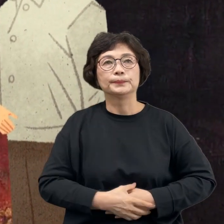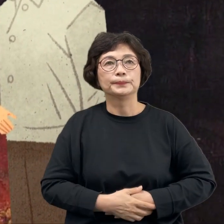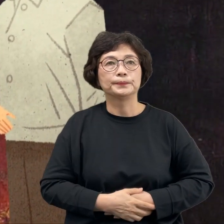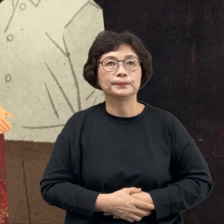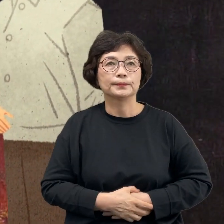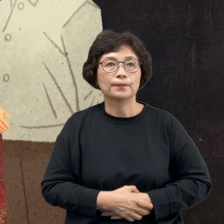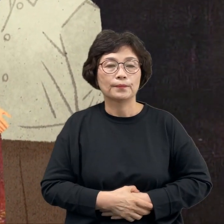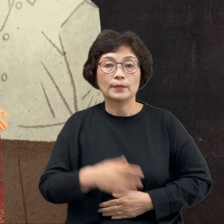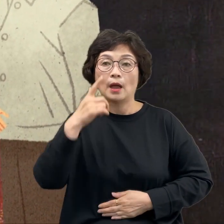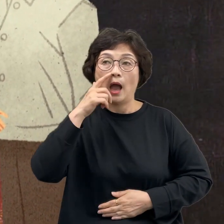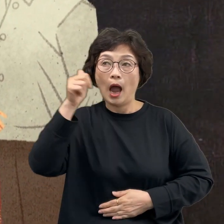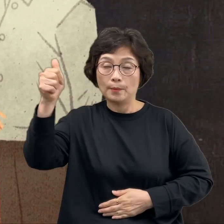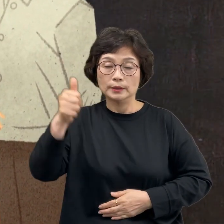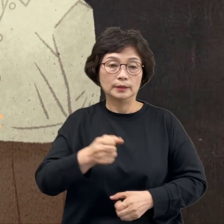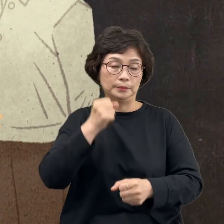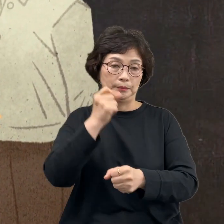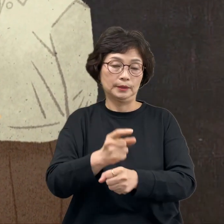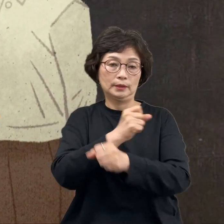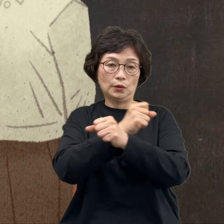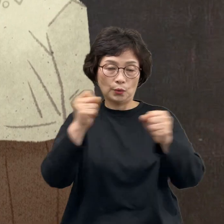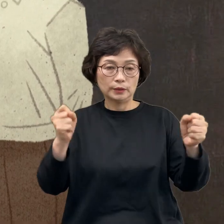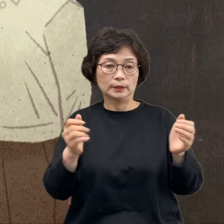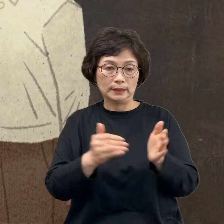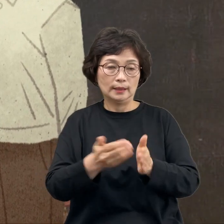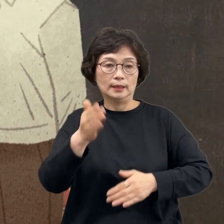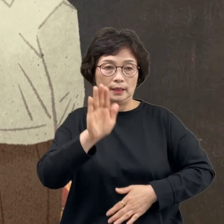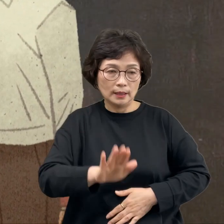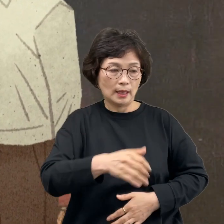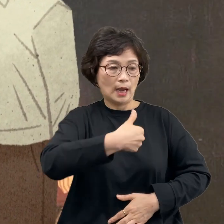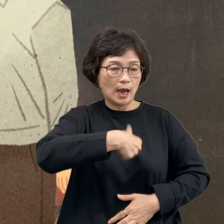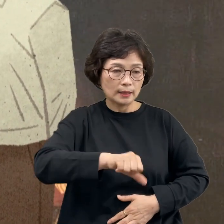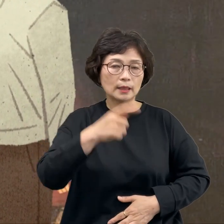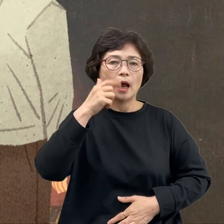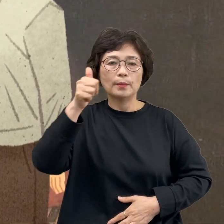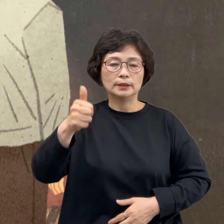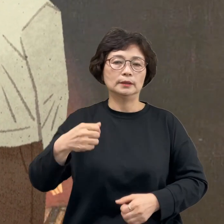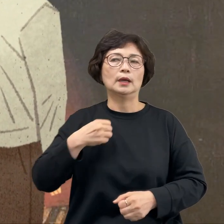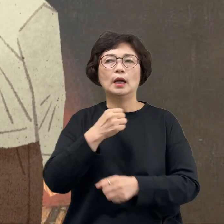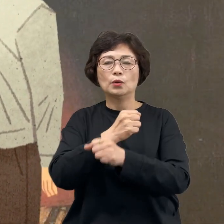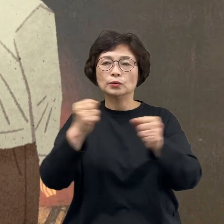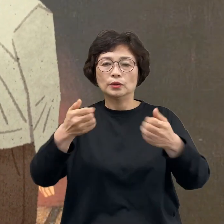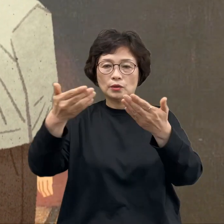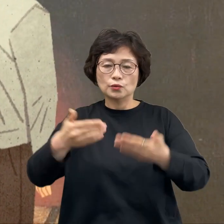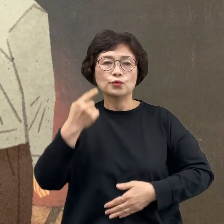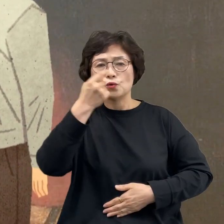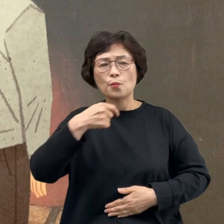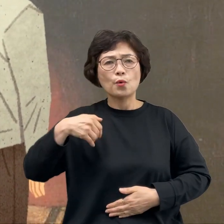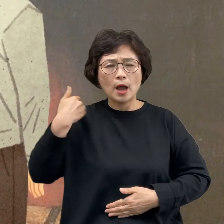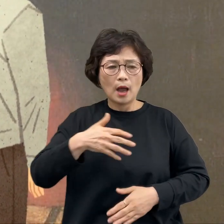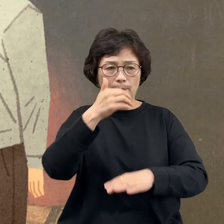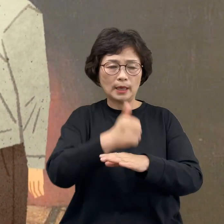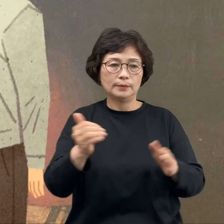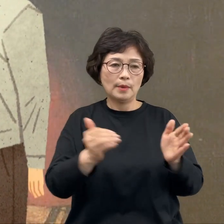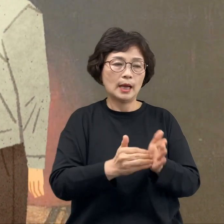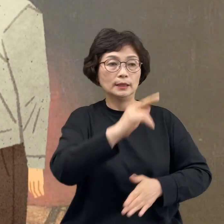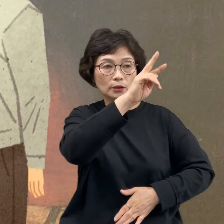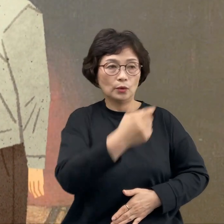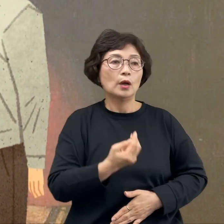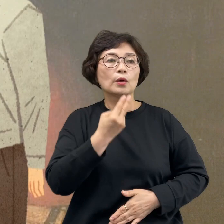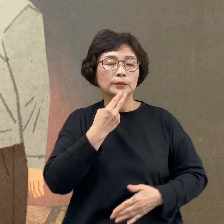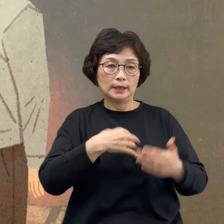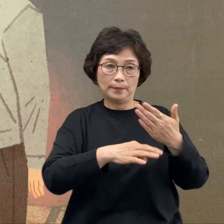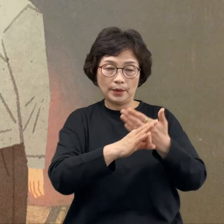있었을까요? 아버지는 이미 용서하셨는데 아들은 그것도 모르고 끝내 아버지께 돌아오지